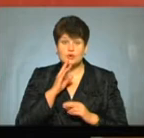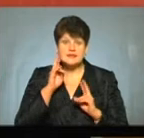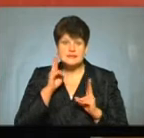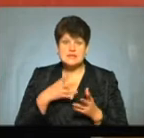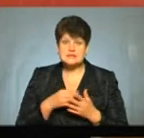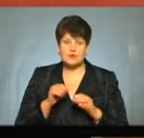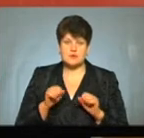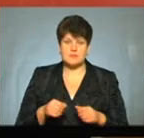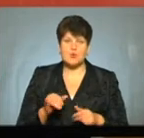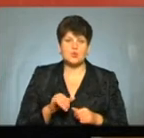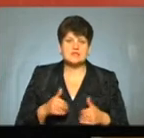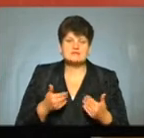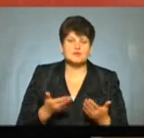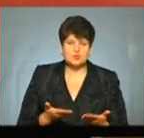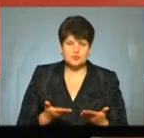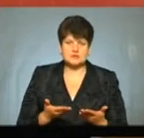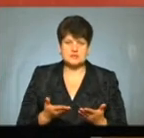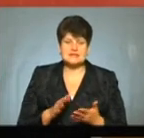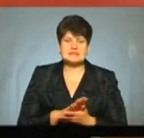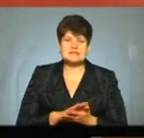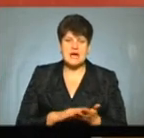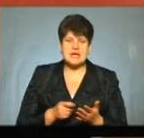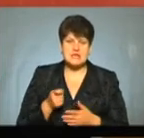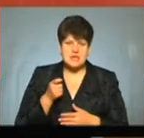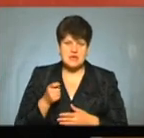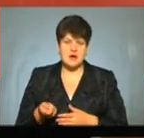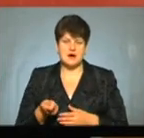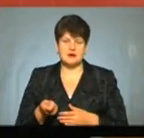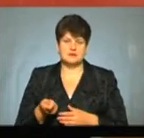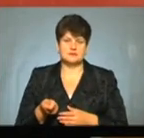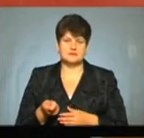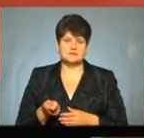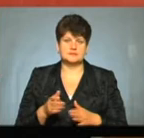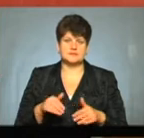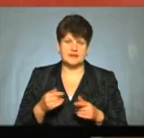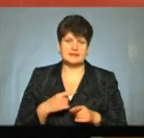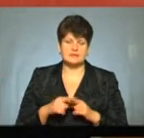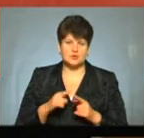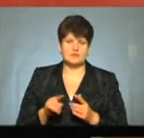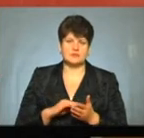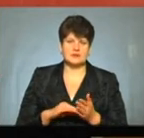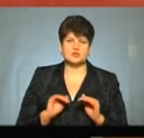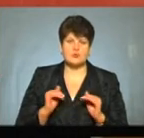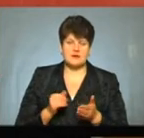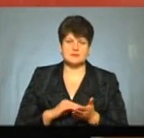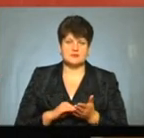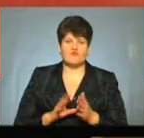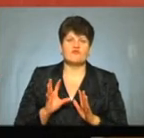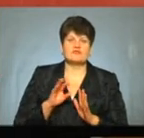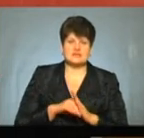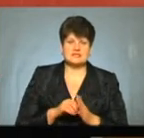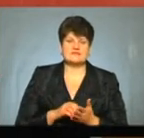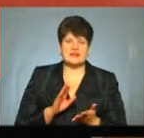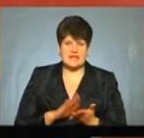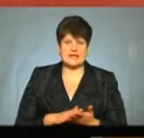прав. Куди звернутися? Це ж відповідна заява має бути. Винесіть терміновий припис чи обмежувальний припис, внесіть